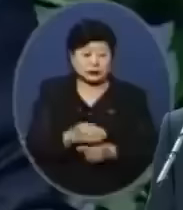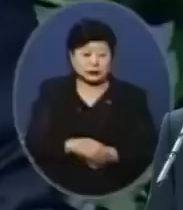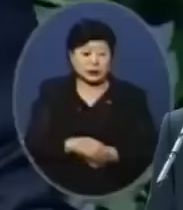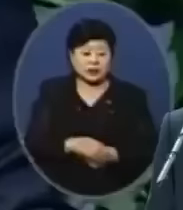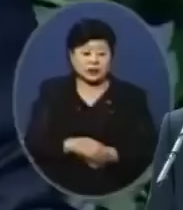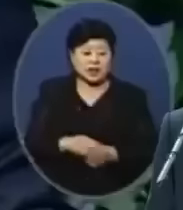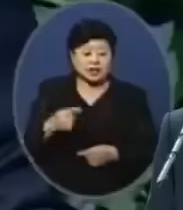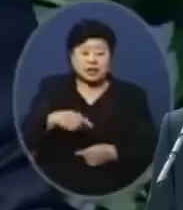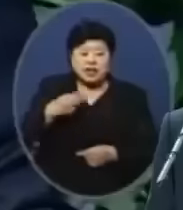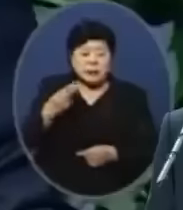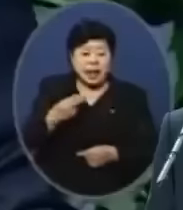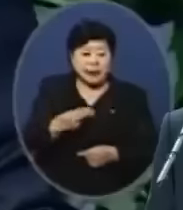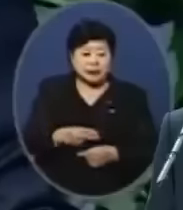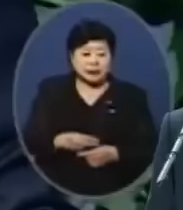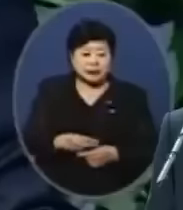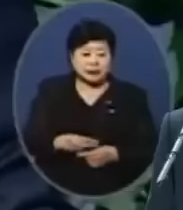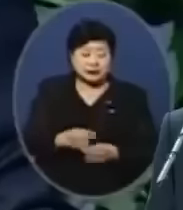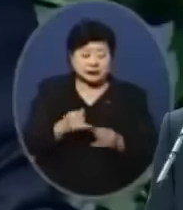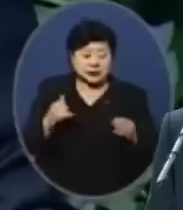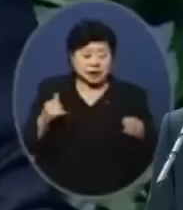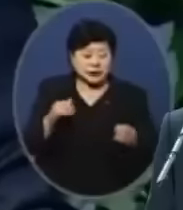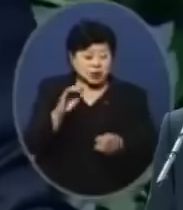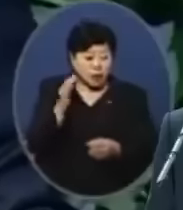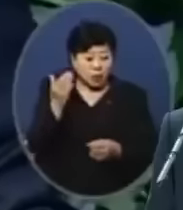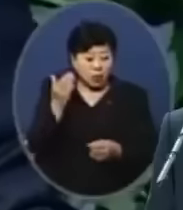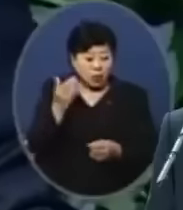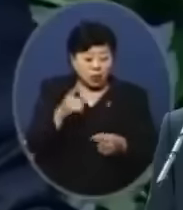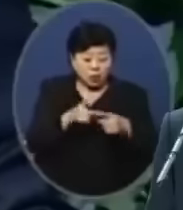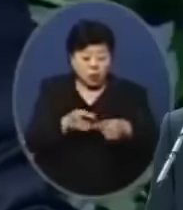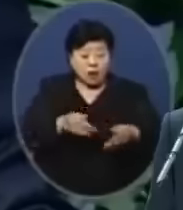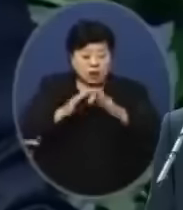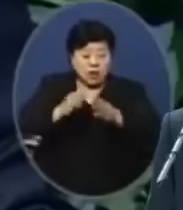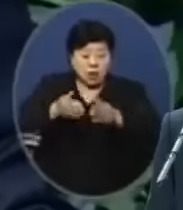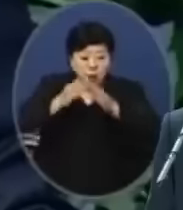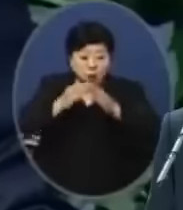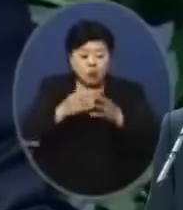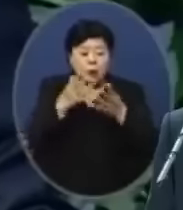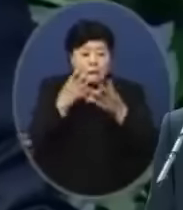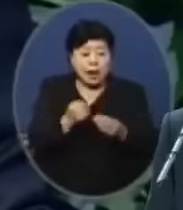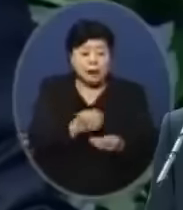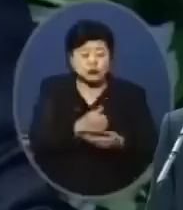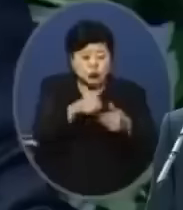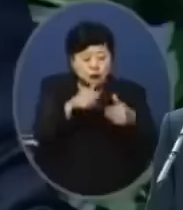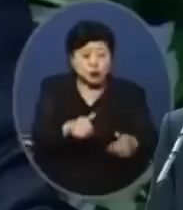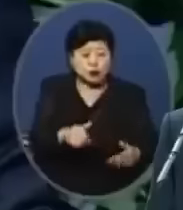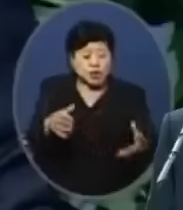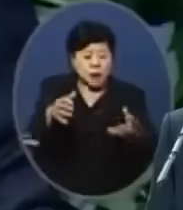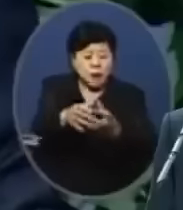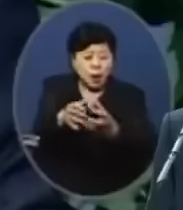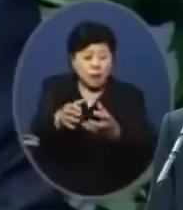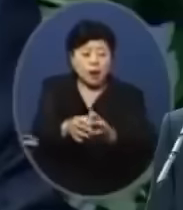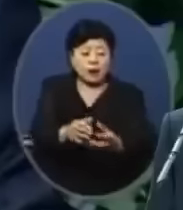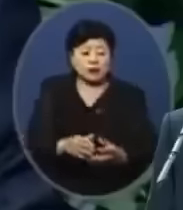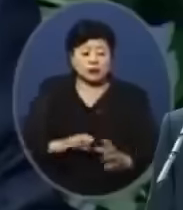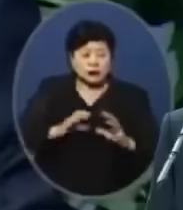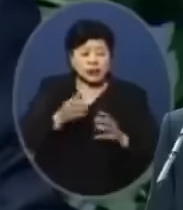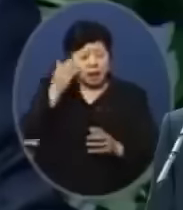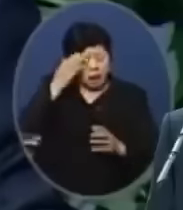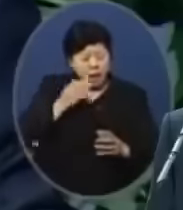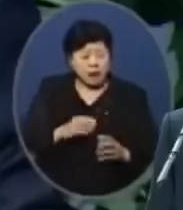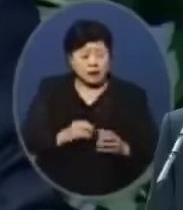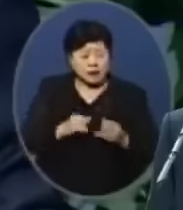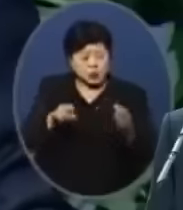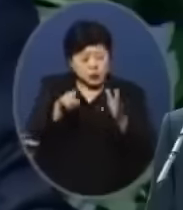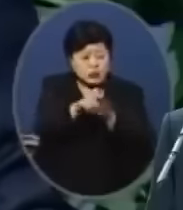성도가 1200만이 넘게 되고 교회가 처처에 쓰게 되고 수많은 주의종들이 모여서 나라와 민족을